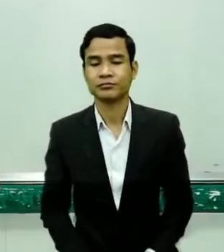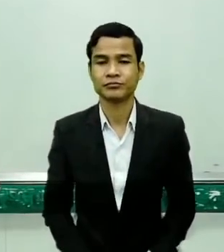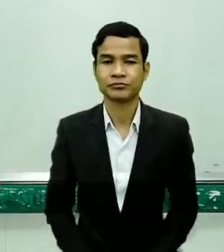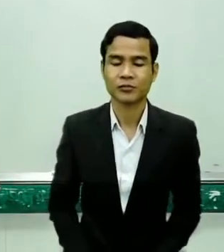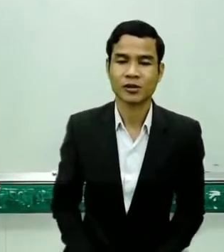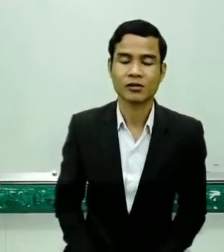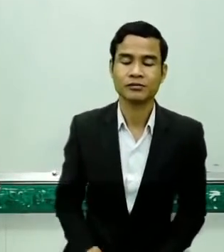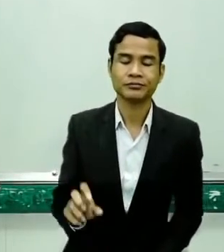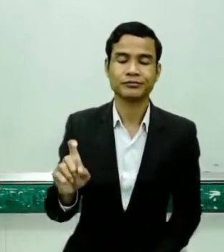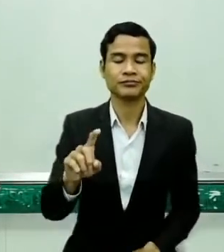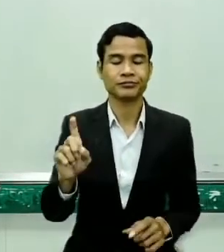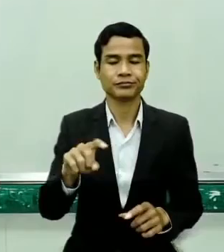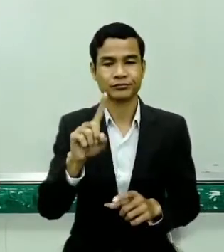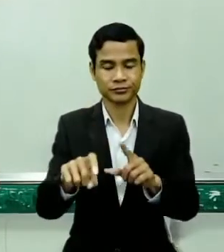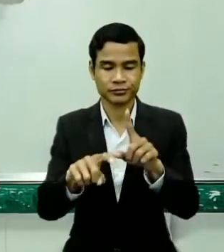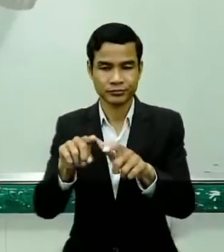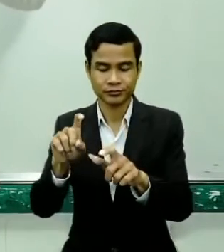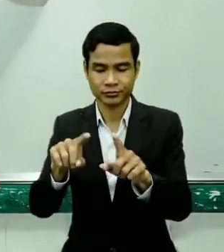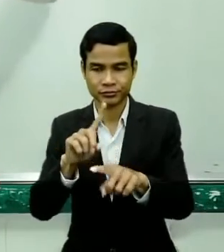xua xùm nùa